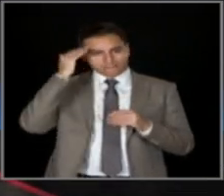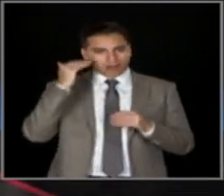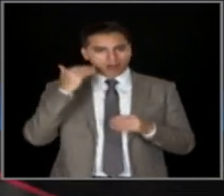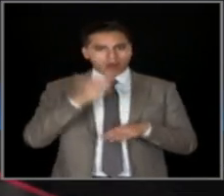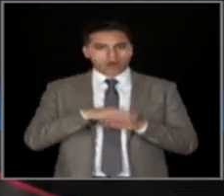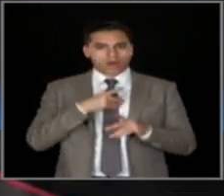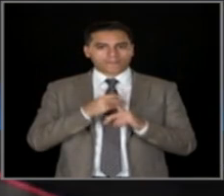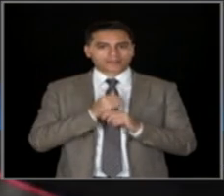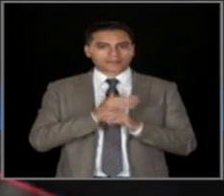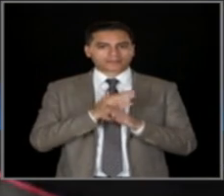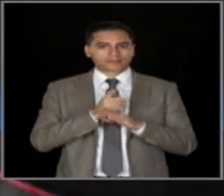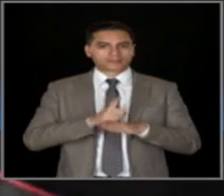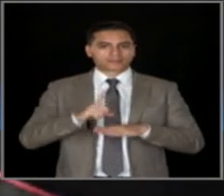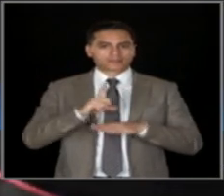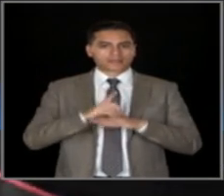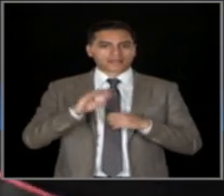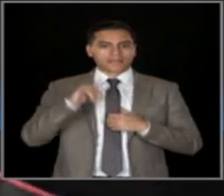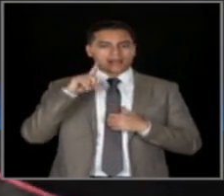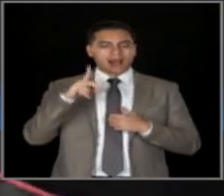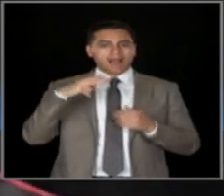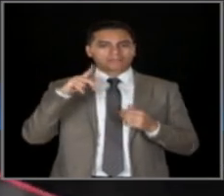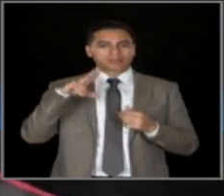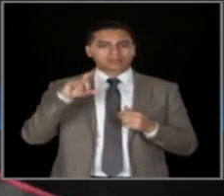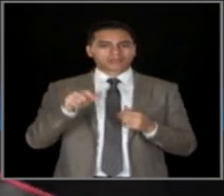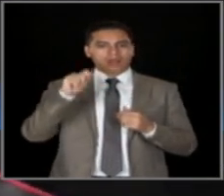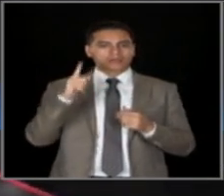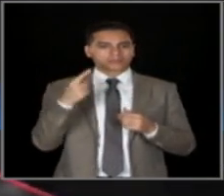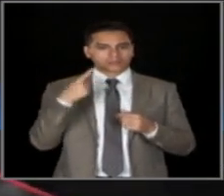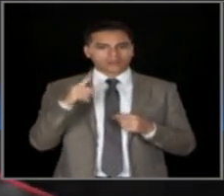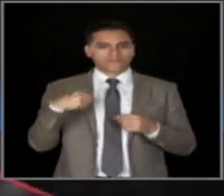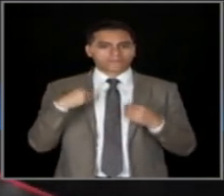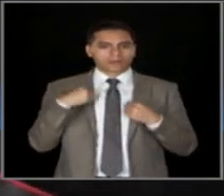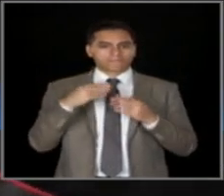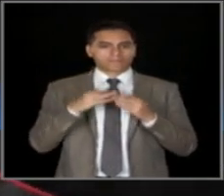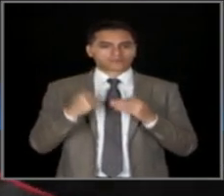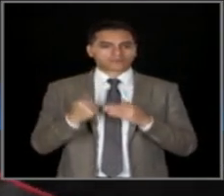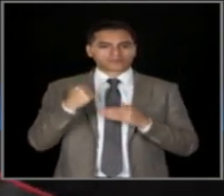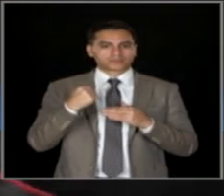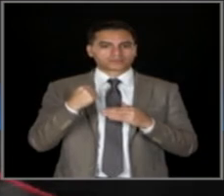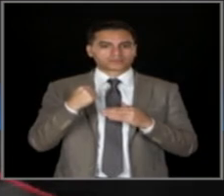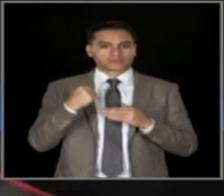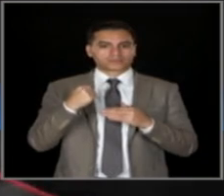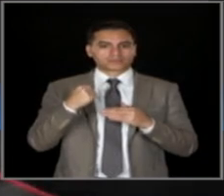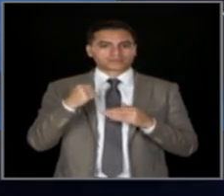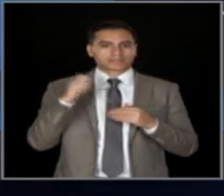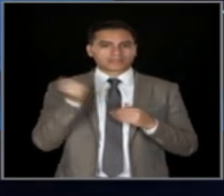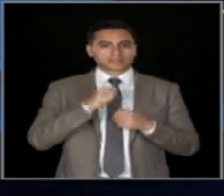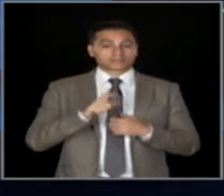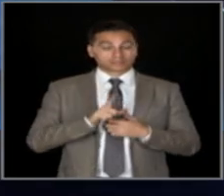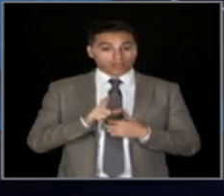الانتخاب والترشح للبرلمان؟ جمال عبد الناصر. صح. في أي رياضة تأهل البطل المصري محمد صفوت أولمبياد طوكيو؟ تنس.